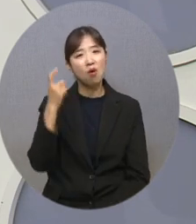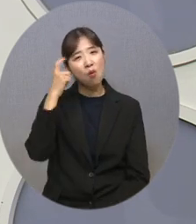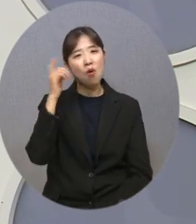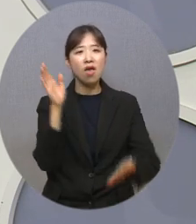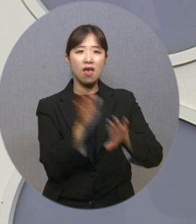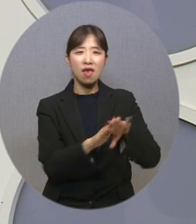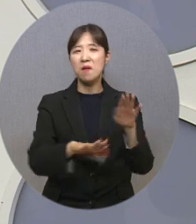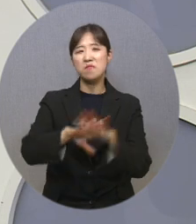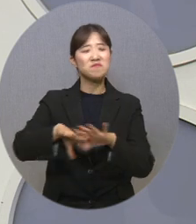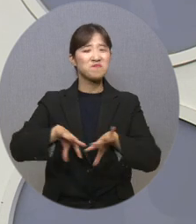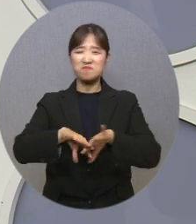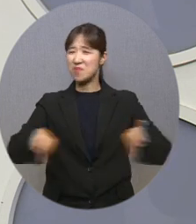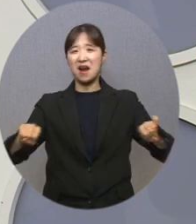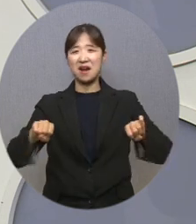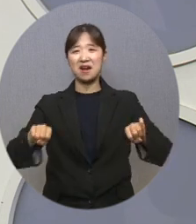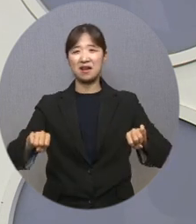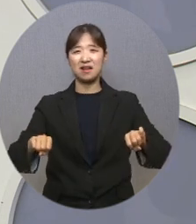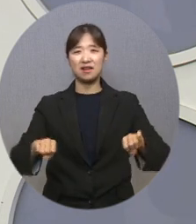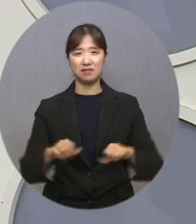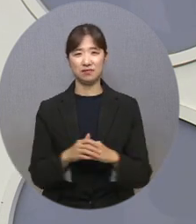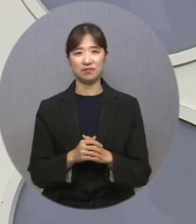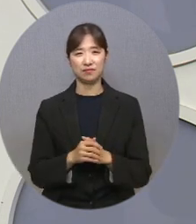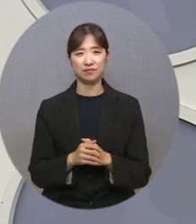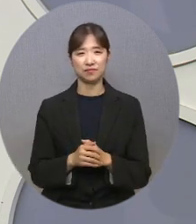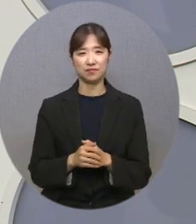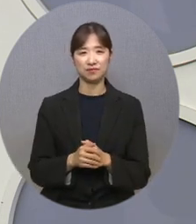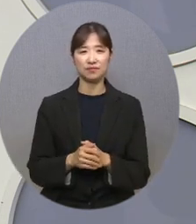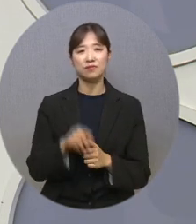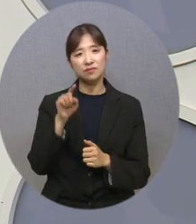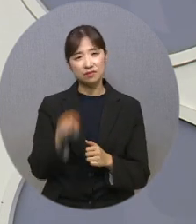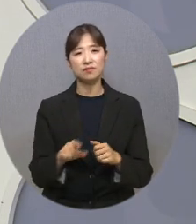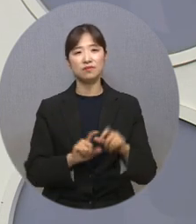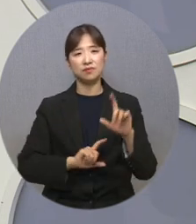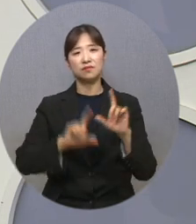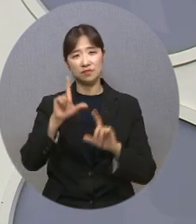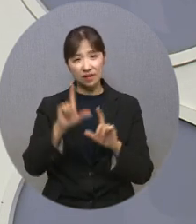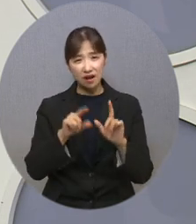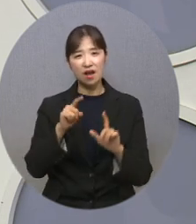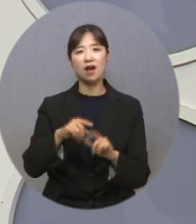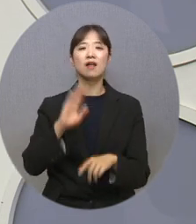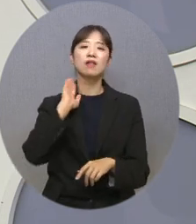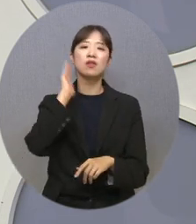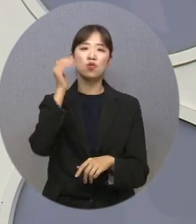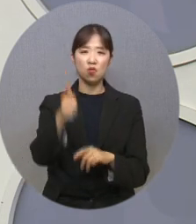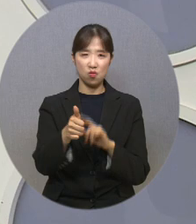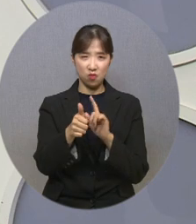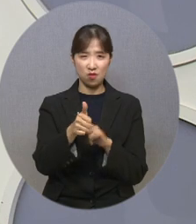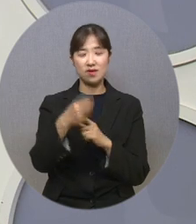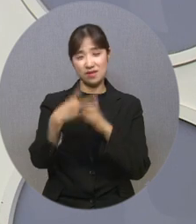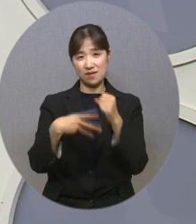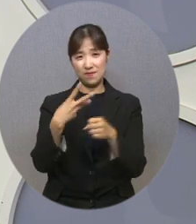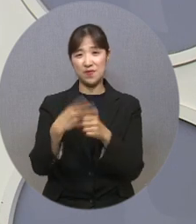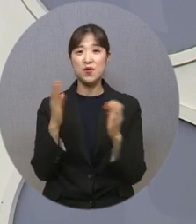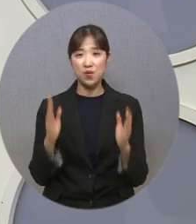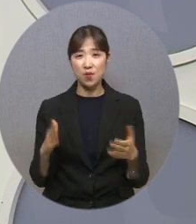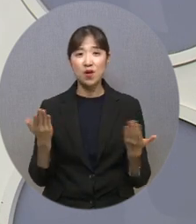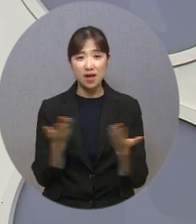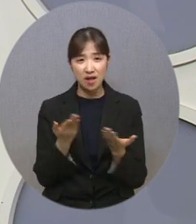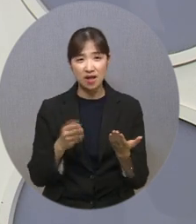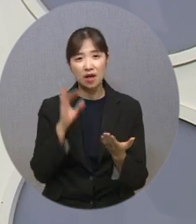양쪽 편 갈라가지고 갈라치게 해가지고 그런 흔적, 그 건국 대통령 이수만 박사 3년의